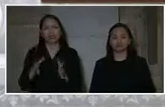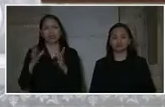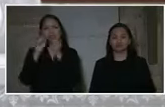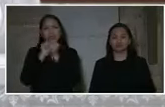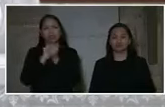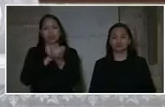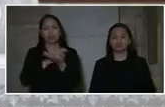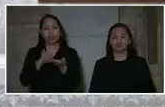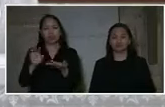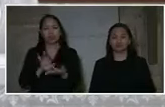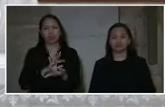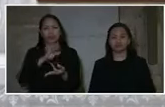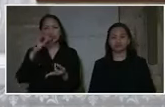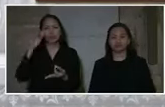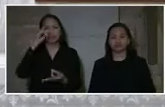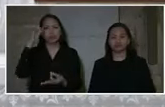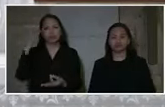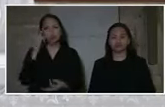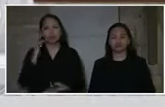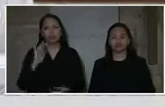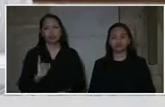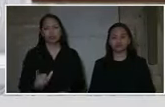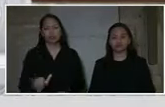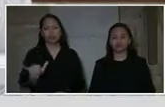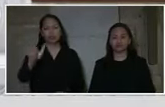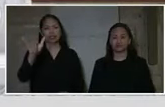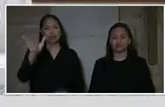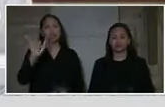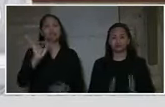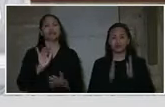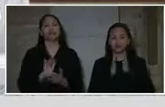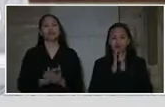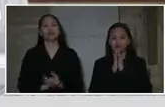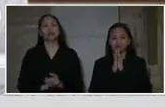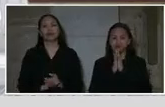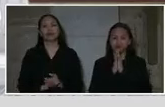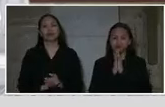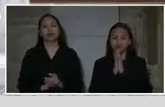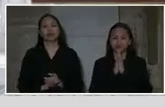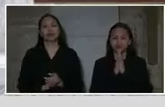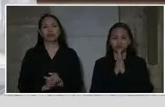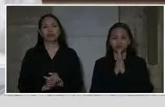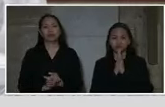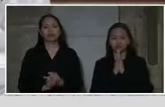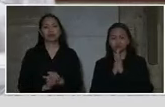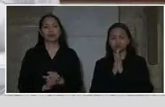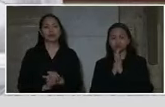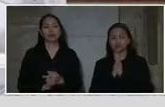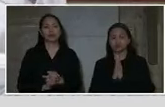Espiritu Santo magpas sa walang hanggan. Amen.